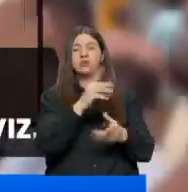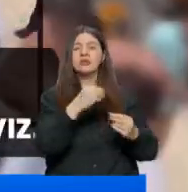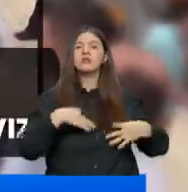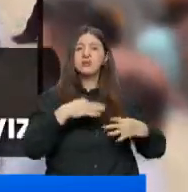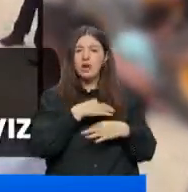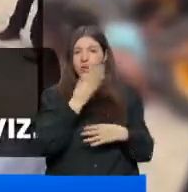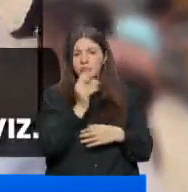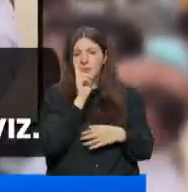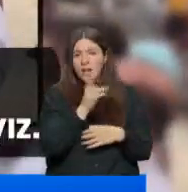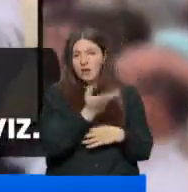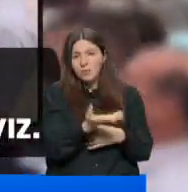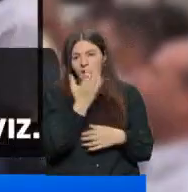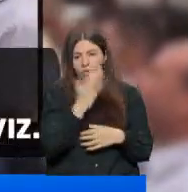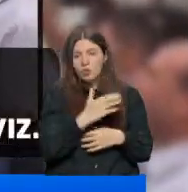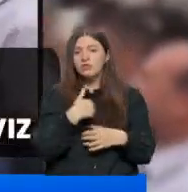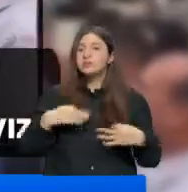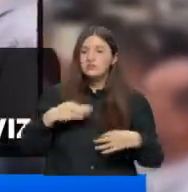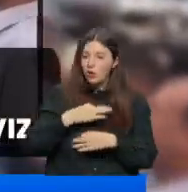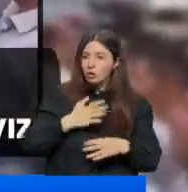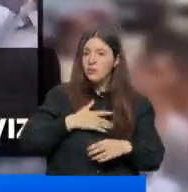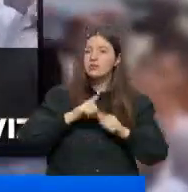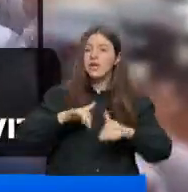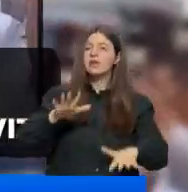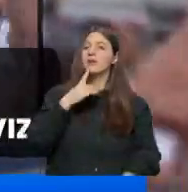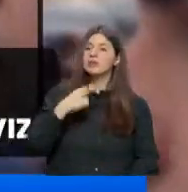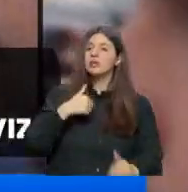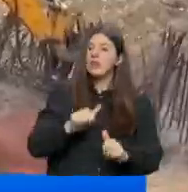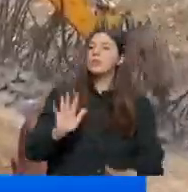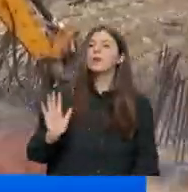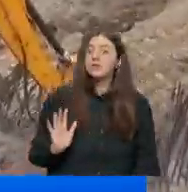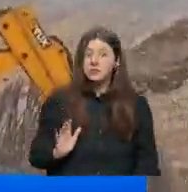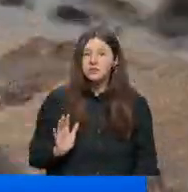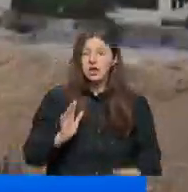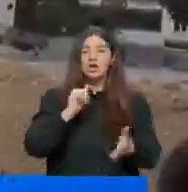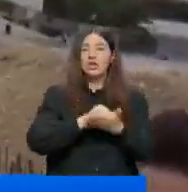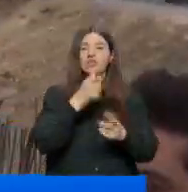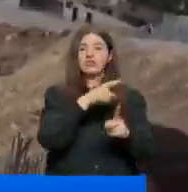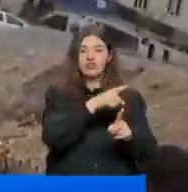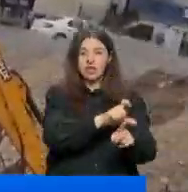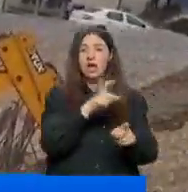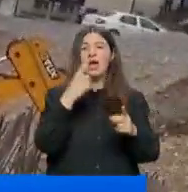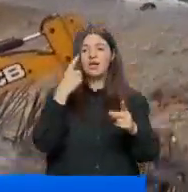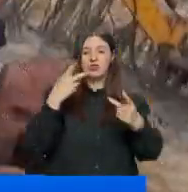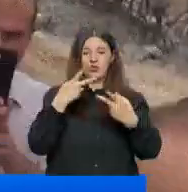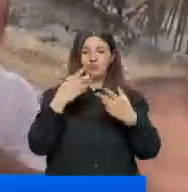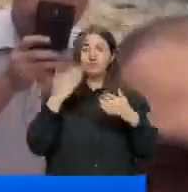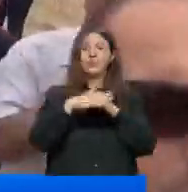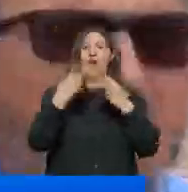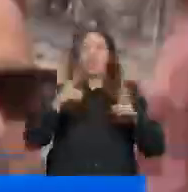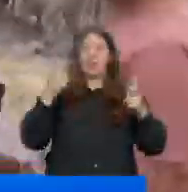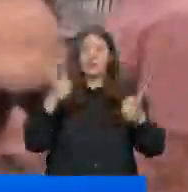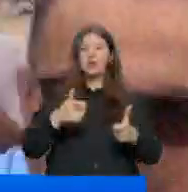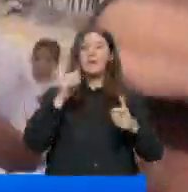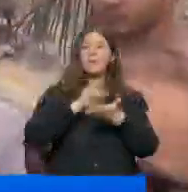olarak saygı duymanı bekleriz. Saygı yani duyarım ben. Yayınlama derse de yayınlamayız. Tamam. Gazeteciye kamuya açık alanda basının